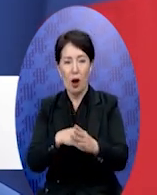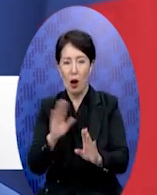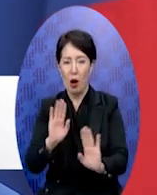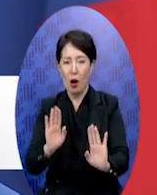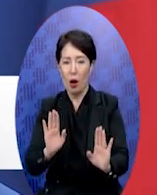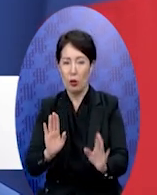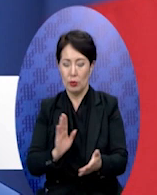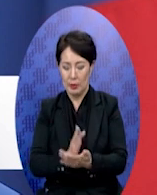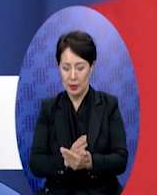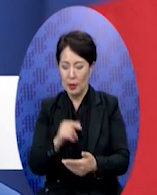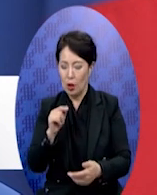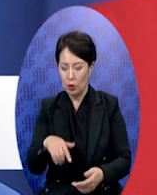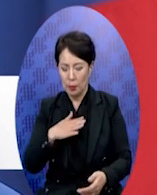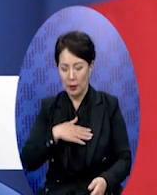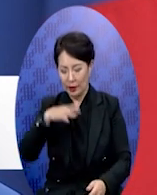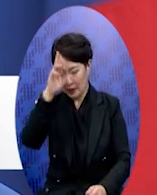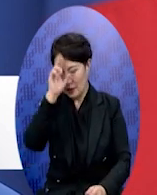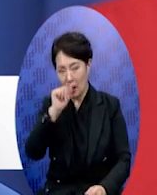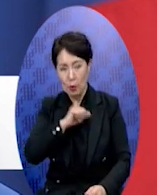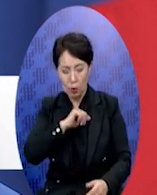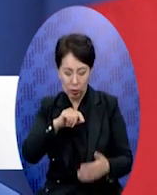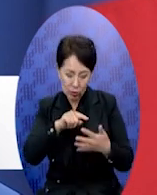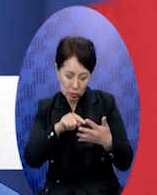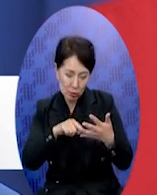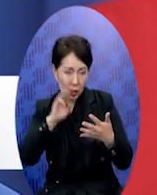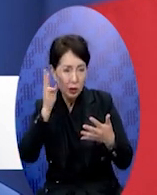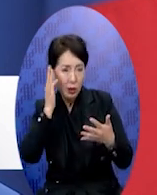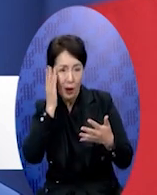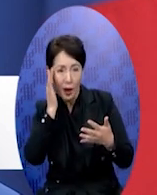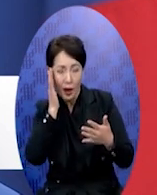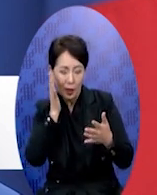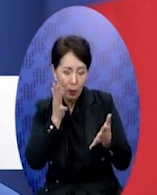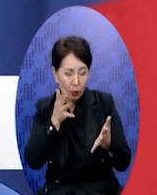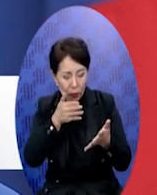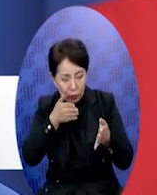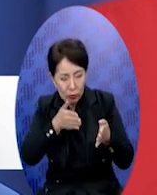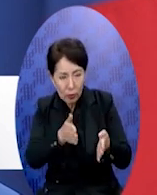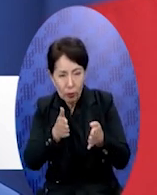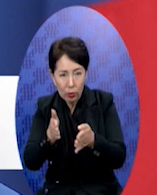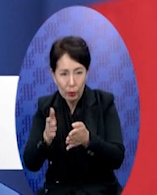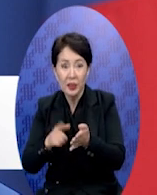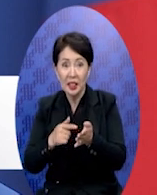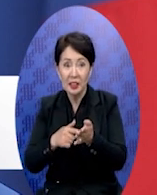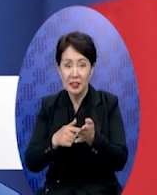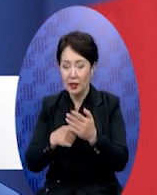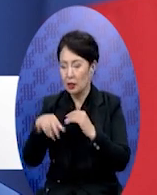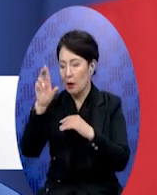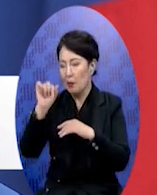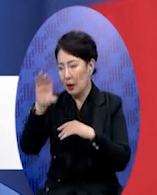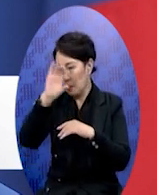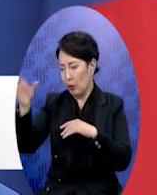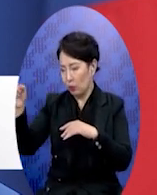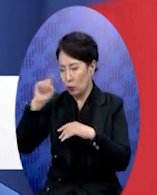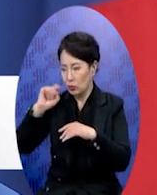тулд манай одоо яамнаас тодорхой аргачлал энэ одоо бодлогын чиглэл хэрэгтэй гэсэн ийм одоо банкны байгууллагуудын хүсэлт